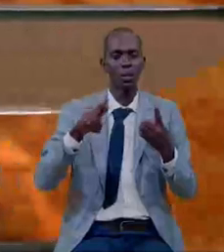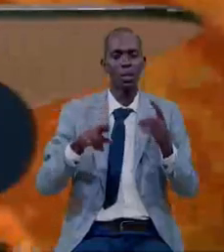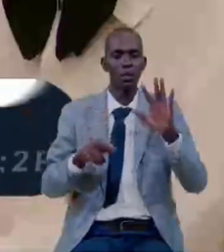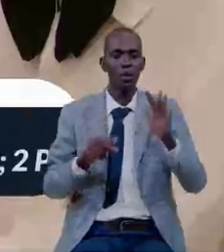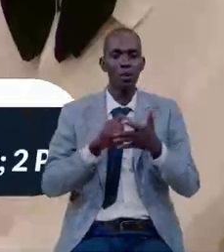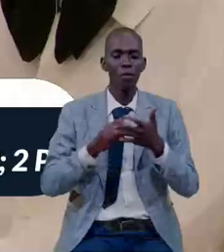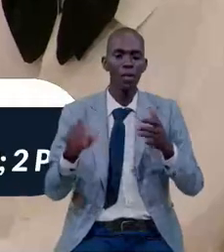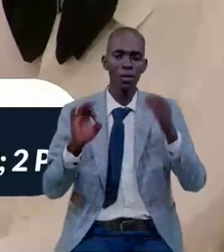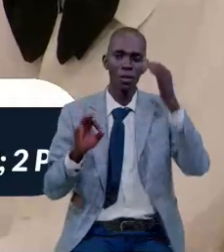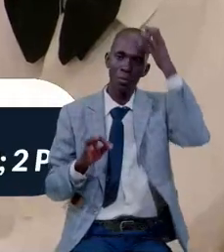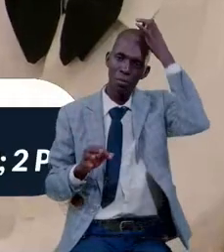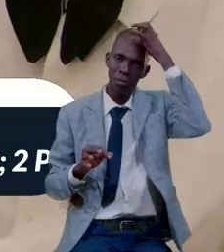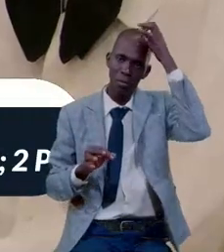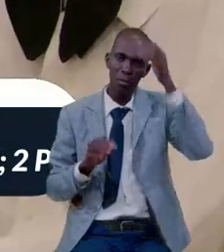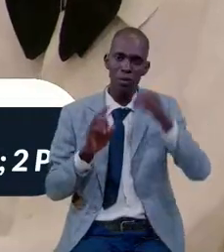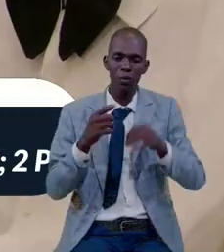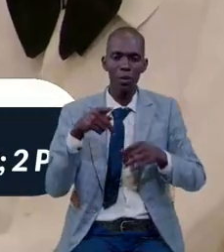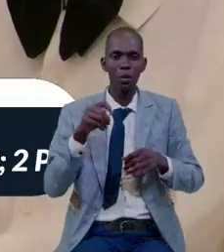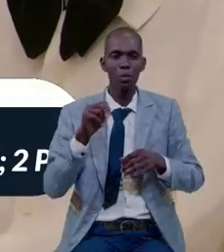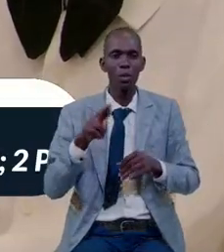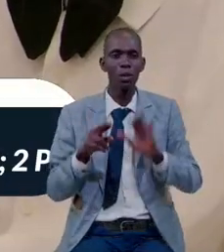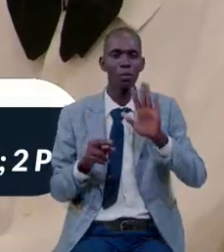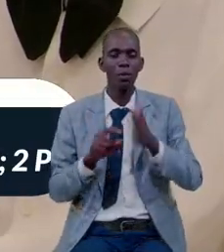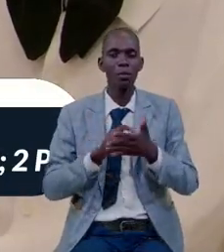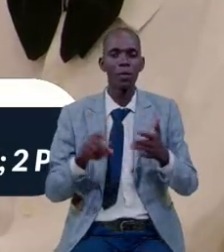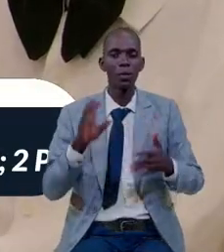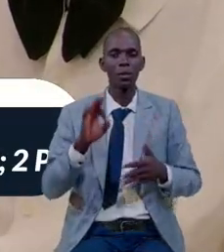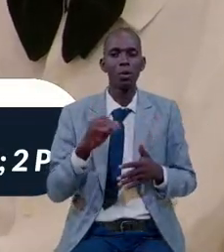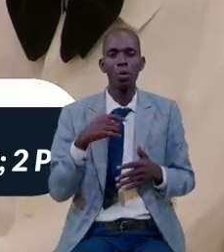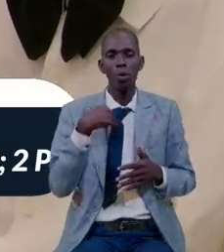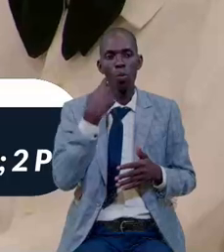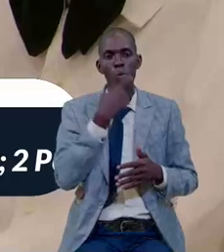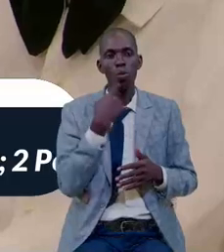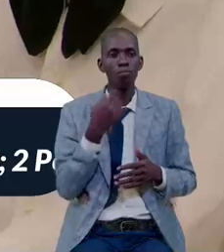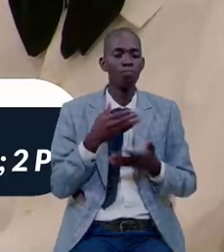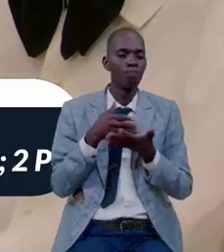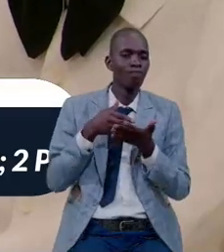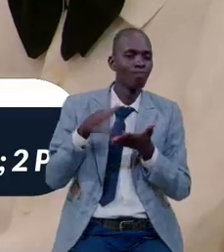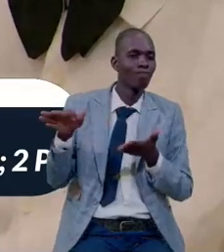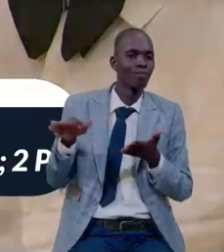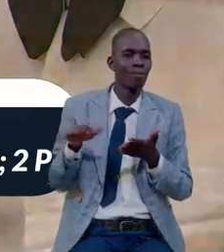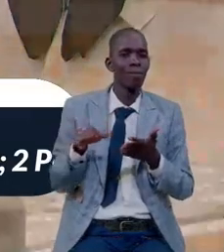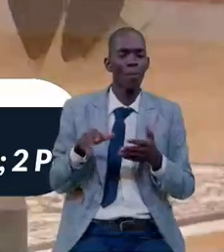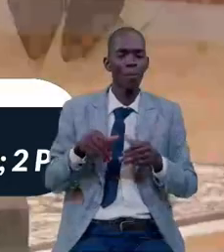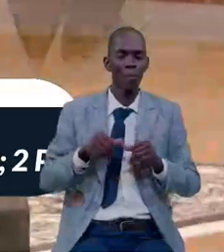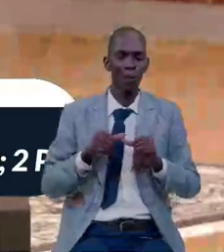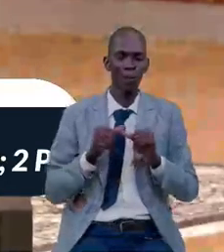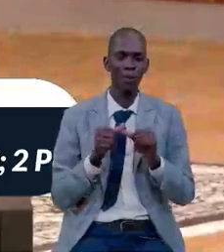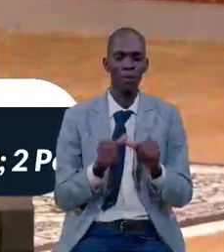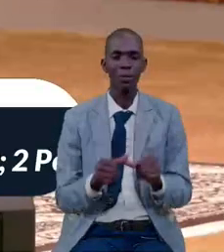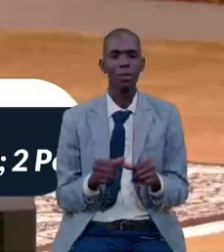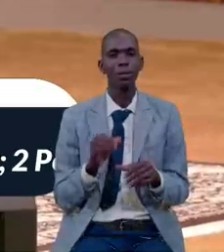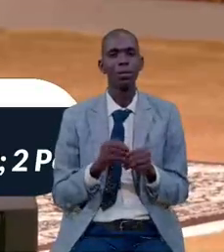5, le verset 9. 1 Pierre 5, verset 9